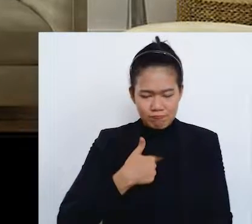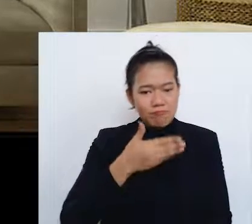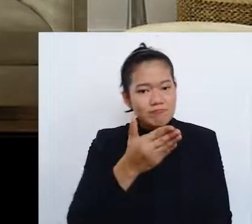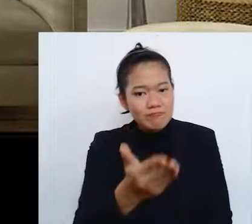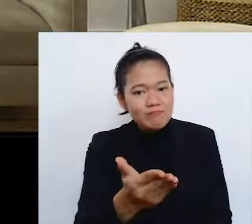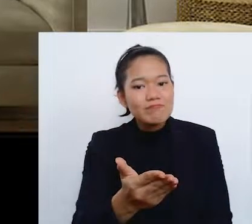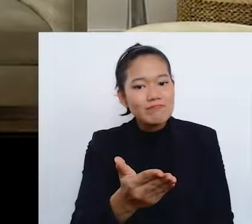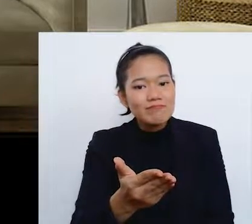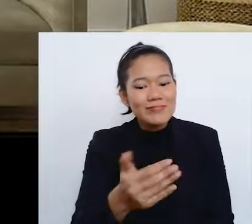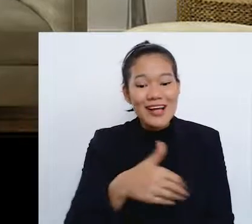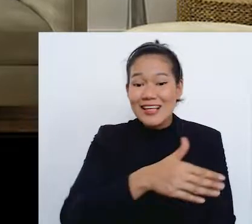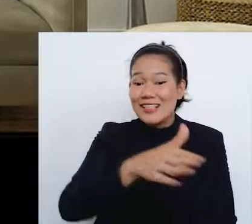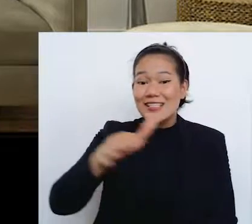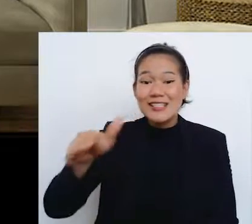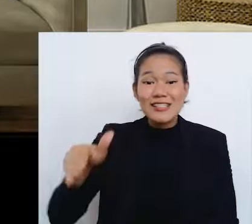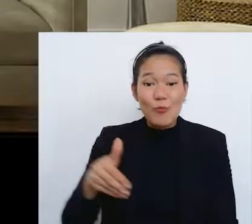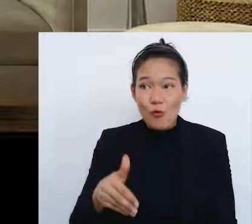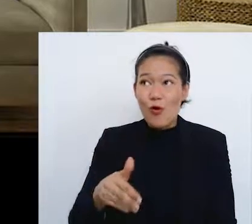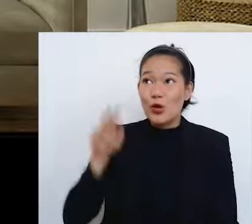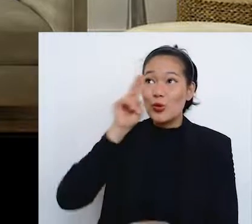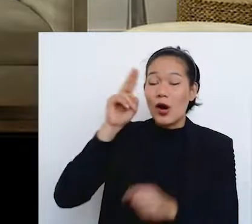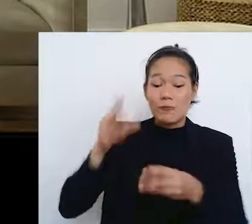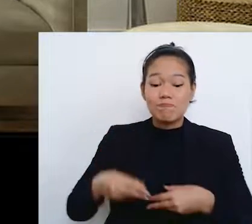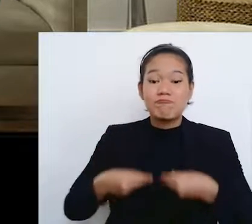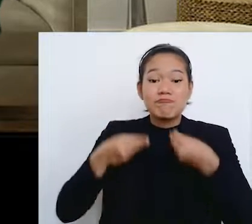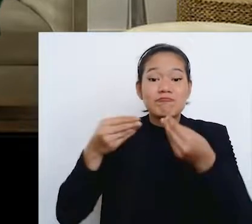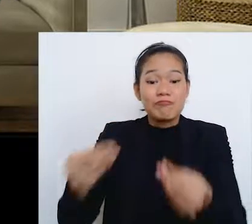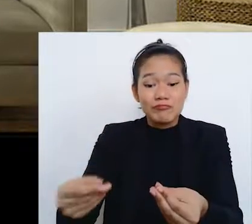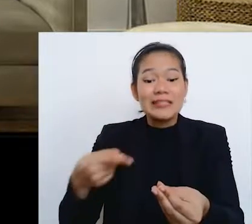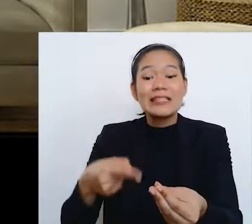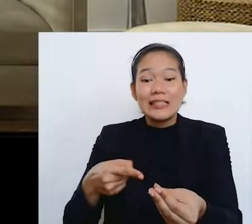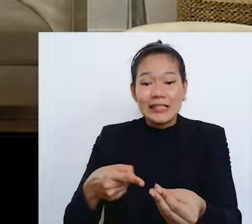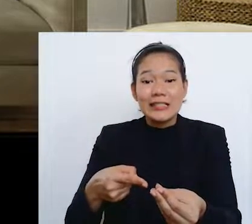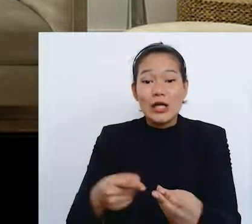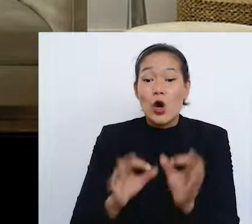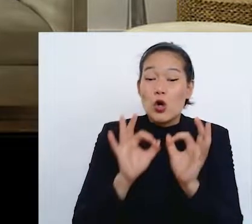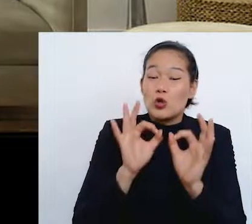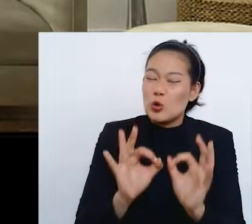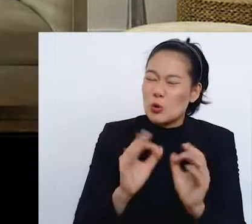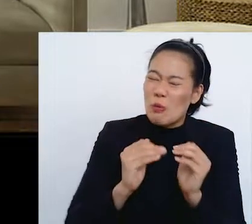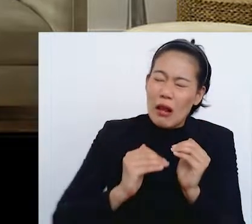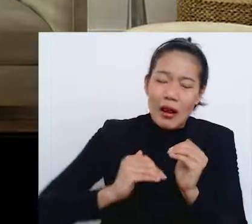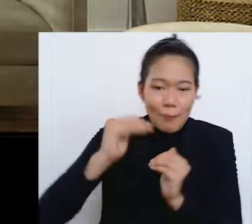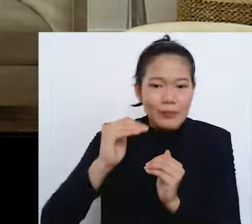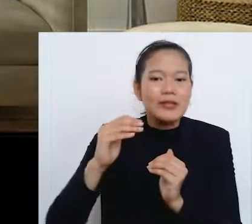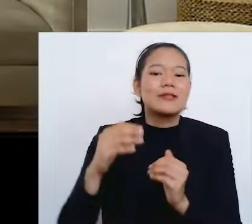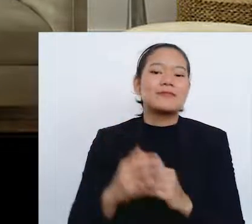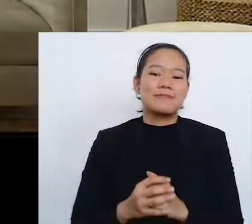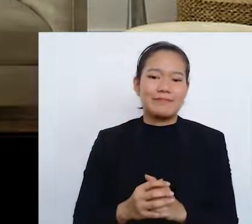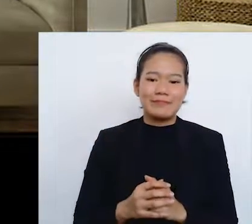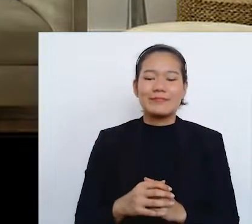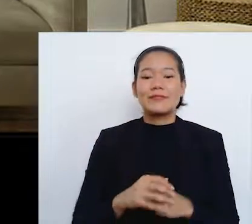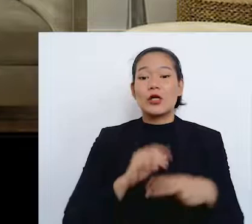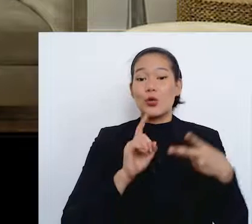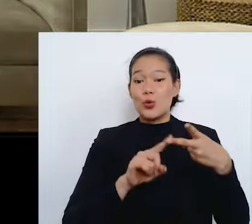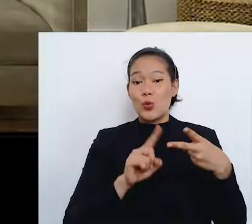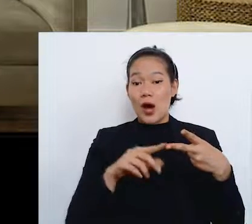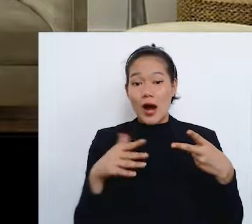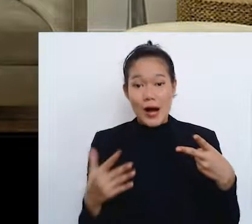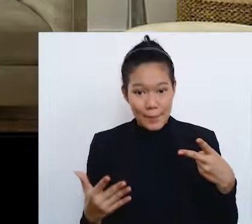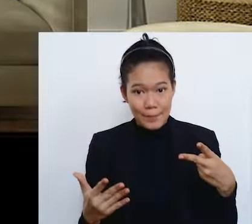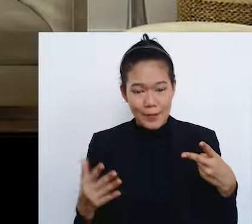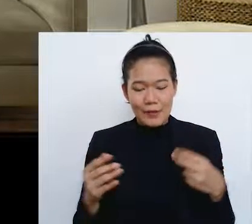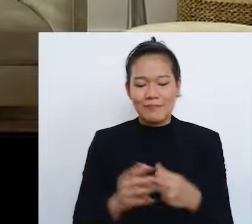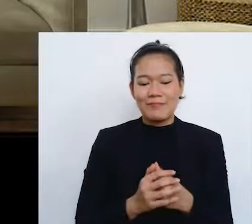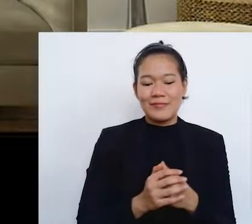saudara dan saya. Dan semua yang disediakannya itu adalah lebih dari cukup. Dan yang kedua